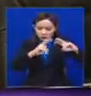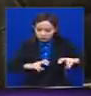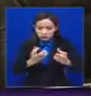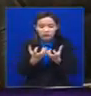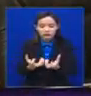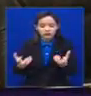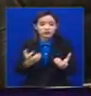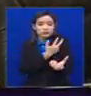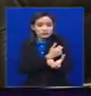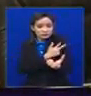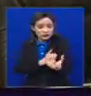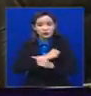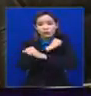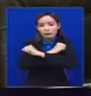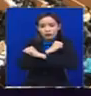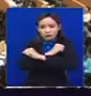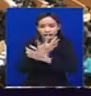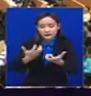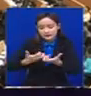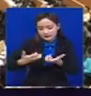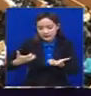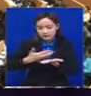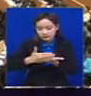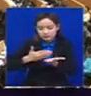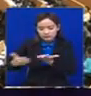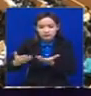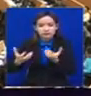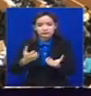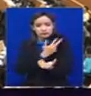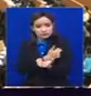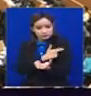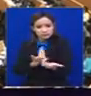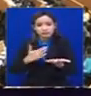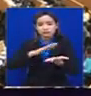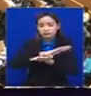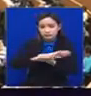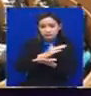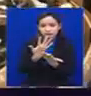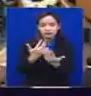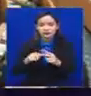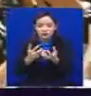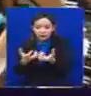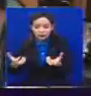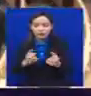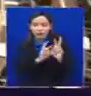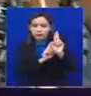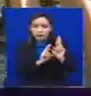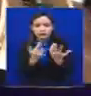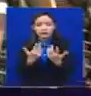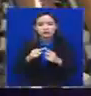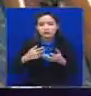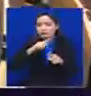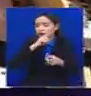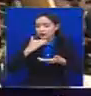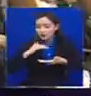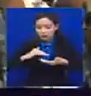แพทย์ความปลอดภัยการแยกประเภทเครื่องมือแพทย์เอกสารอ้างอิงการเฝ้าระวังความปลอดภัยของเครื่องมือแพทย์หลังออกสู่ตลา